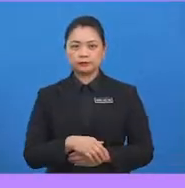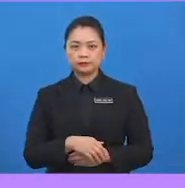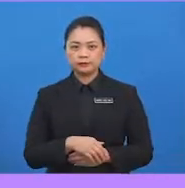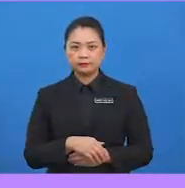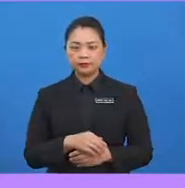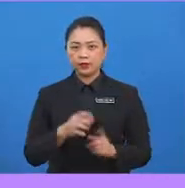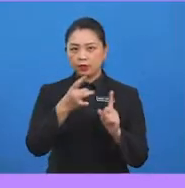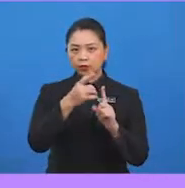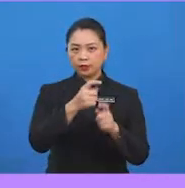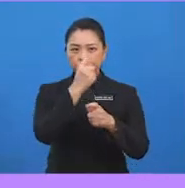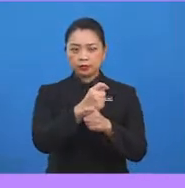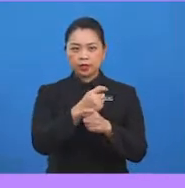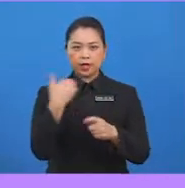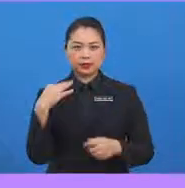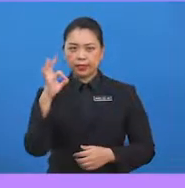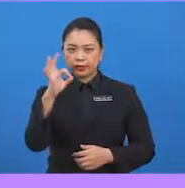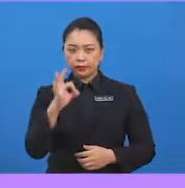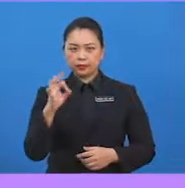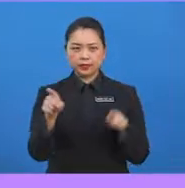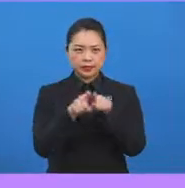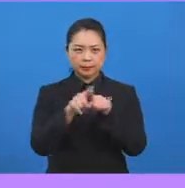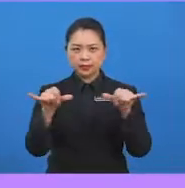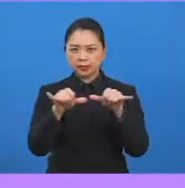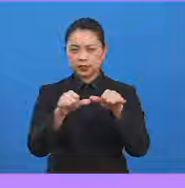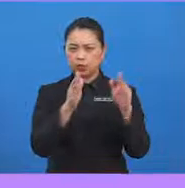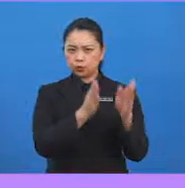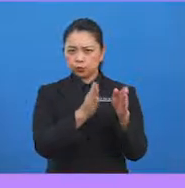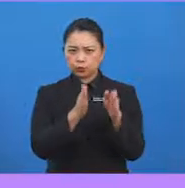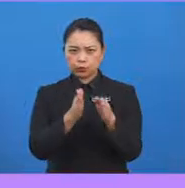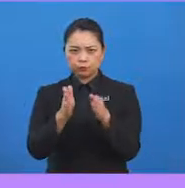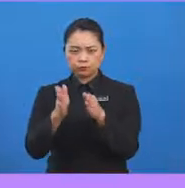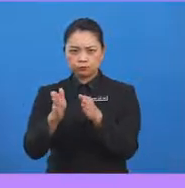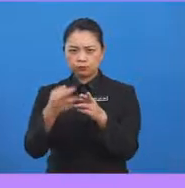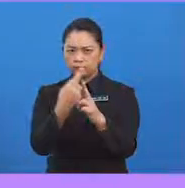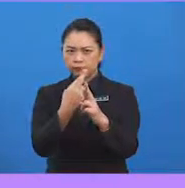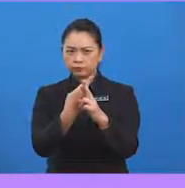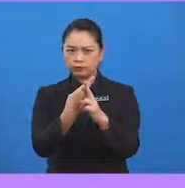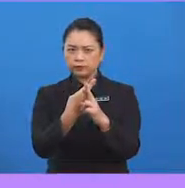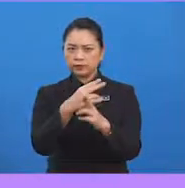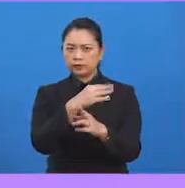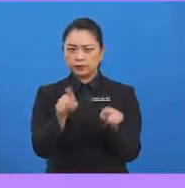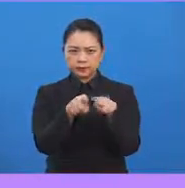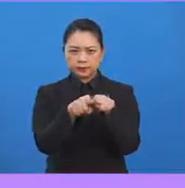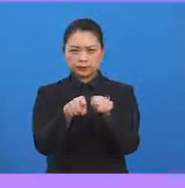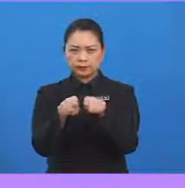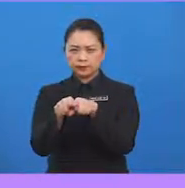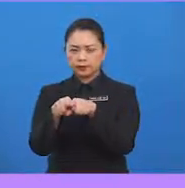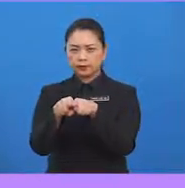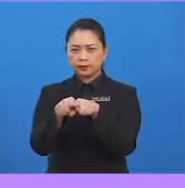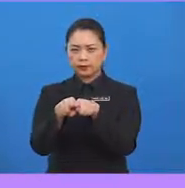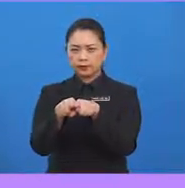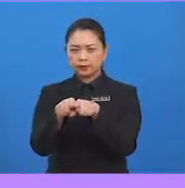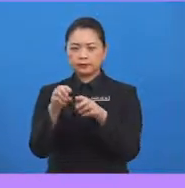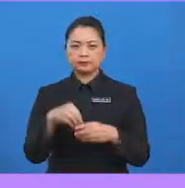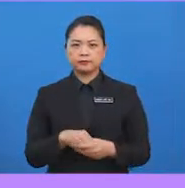mengandungi atom-atom yang sama saiz disusun secara teratur, rapat dan sekata dalam satu kekisi